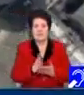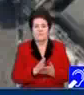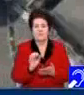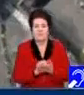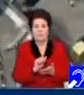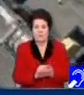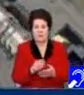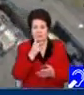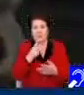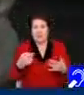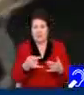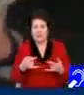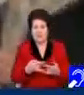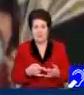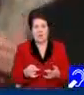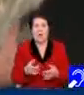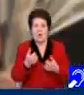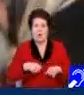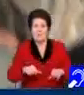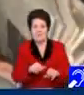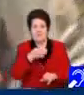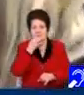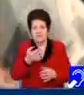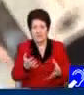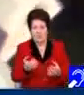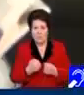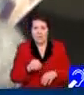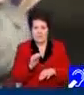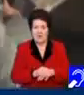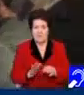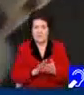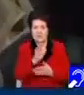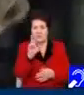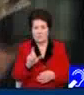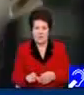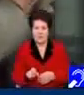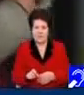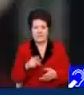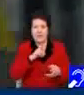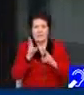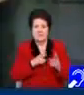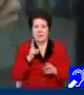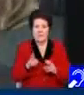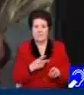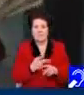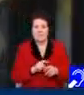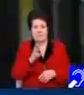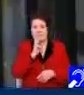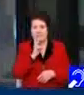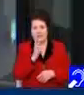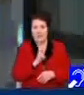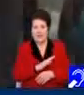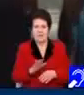de radio și televiziune. Comisia menționează că a luat notă de faptul că jurnalista Carrie Gracie s-a plâns de discriminări salariale